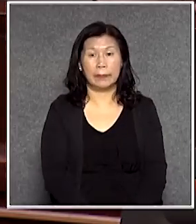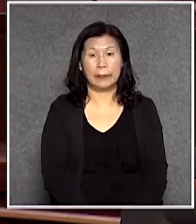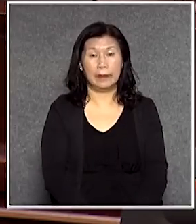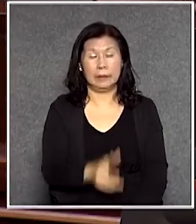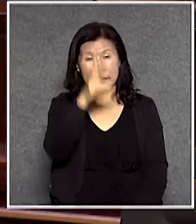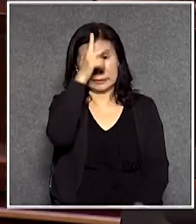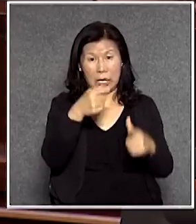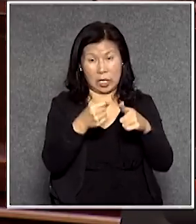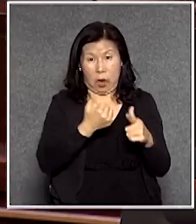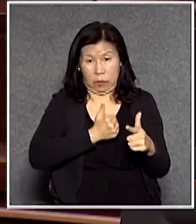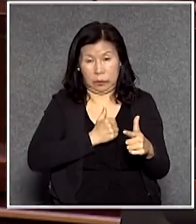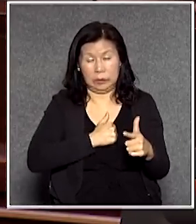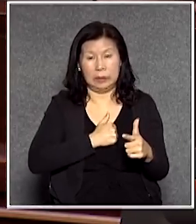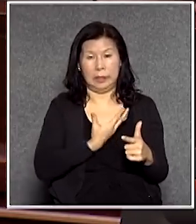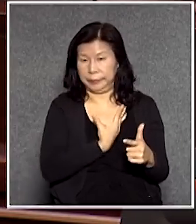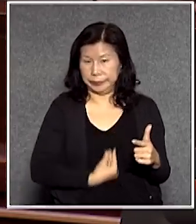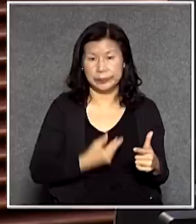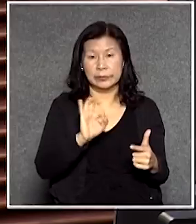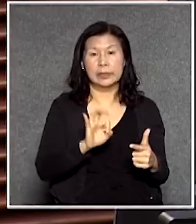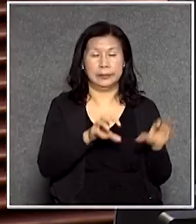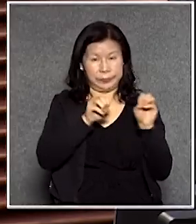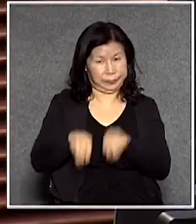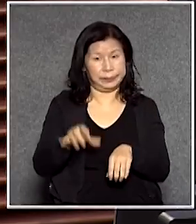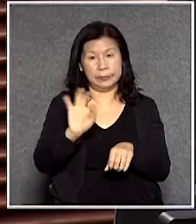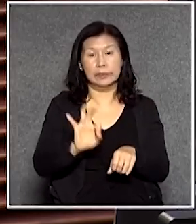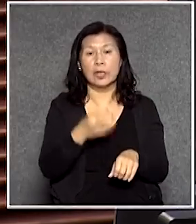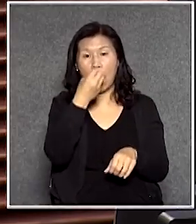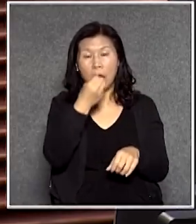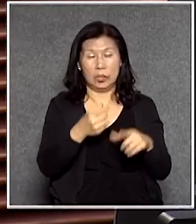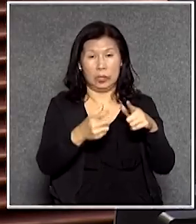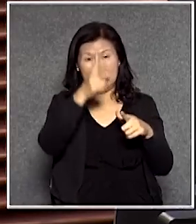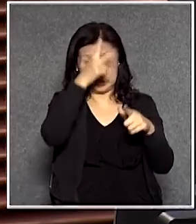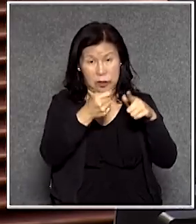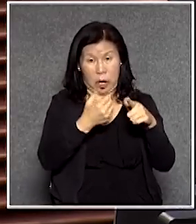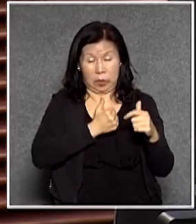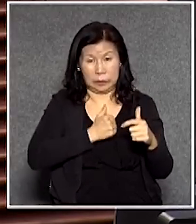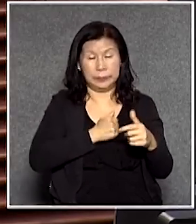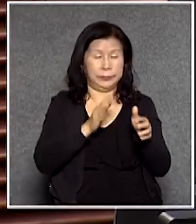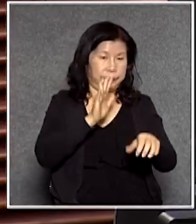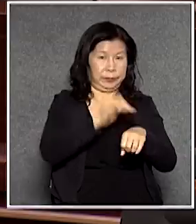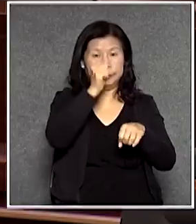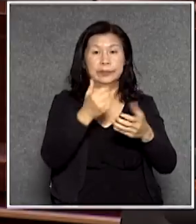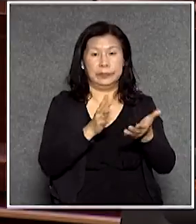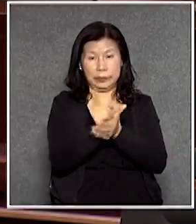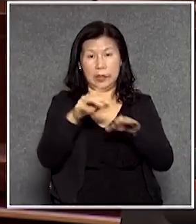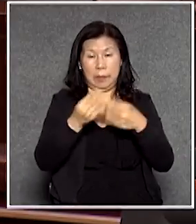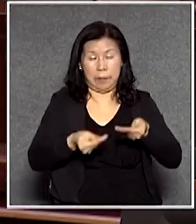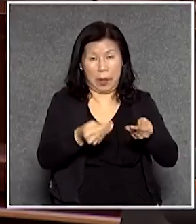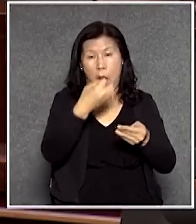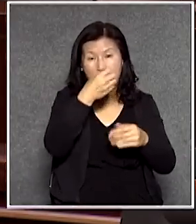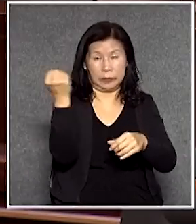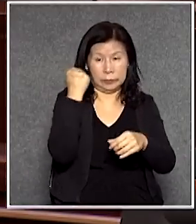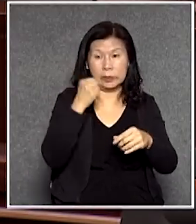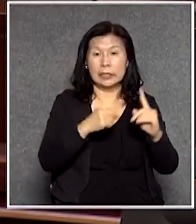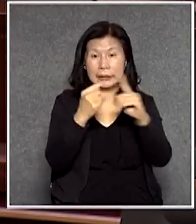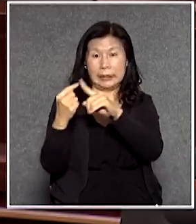員的團隊說，不要灰心，不要放棄，香港公務員的專業、優秀和為香港付出的努力，市民在